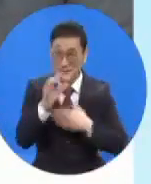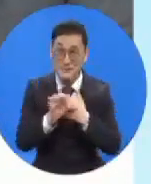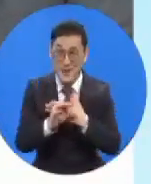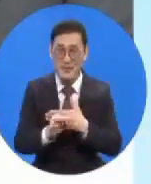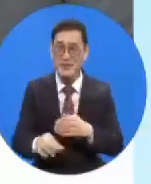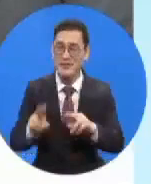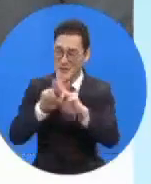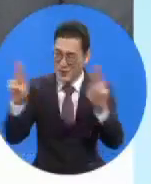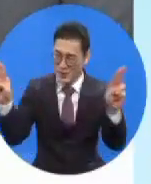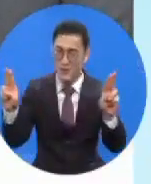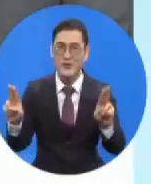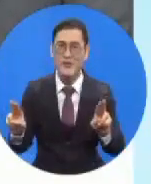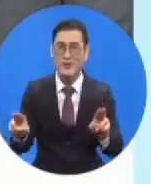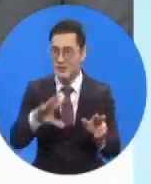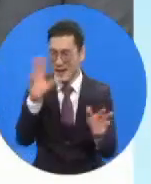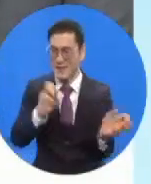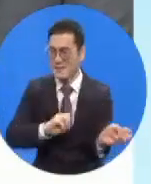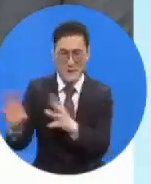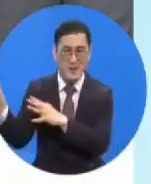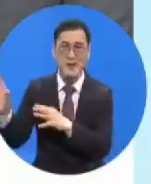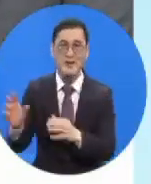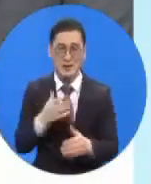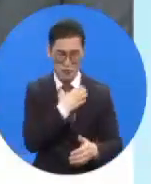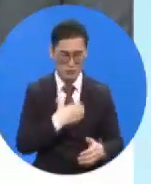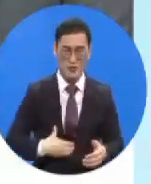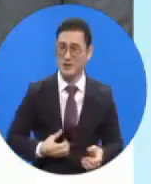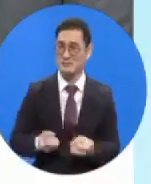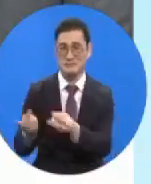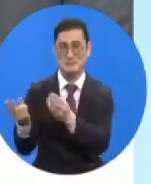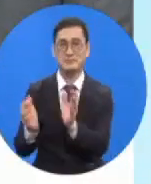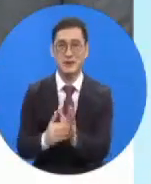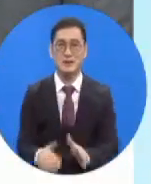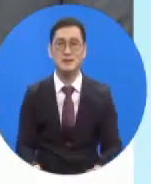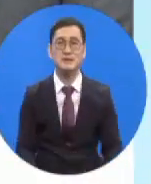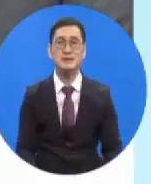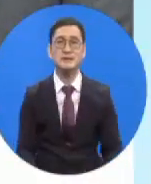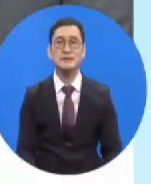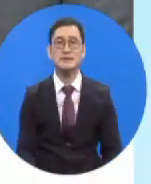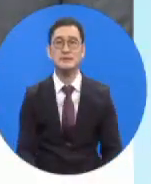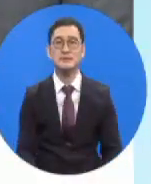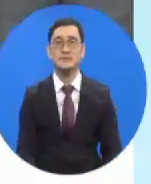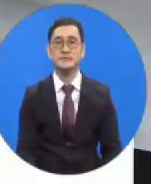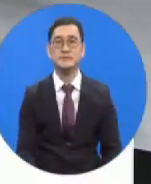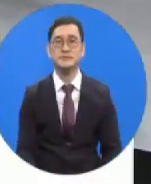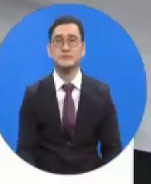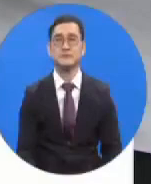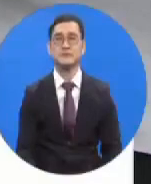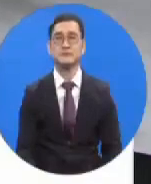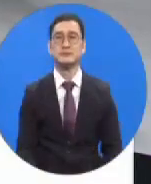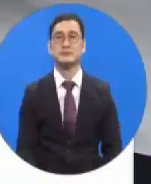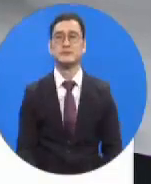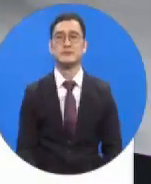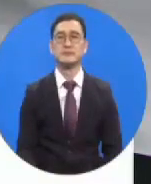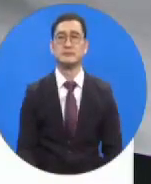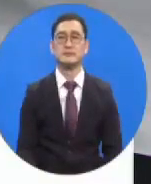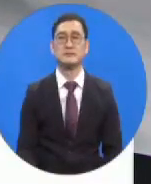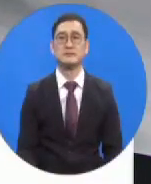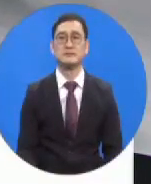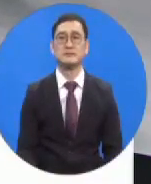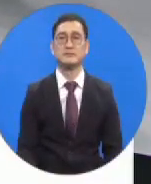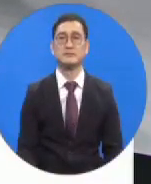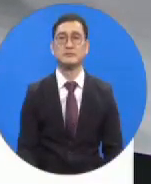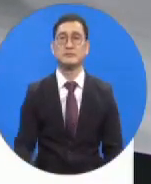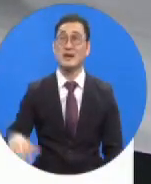걸로 알고 아, 있어요. 서초구에서. 예, 그렇습니다. 예, 예. 그게 어떻게 될지 좀 지켜봐야 될 것 같습니다. 예. 네. 근데 그런데, 지나면서 예. 저거 봤는데 햇빛 이렇게 반짝반짝 해가지고는 꽃이